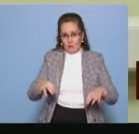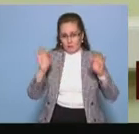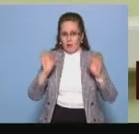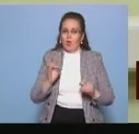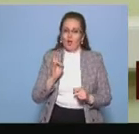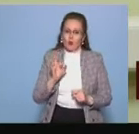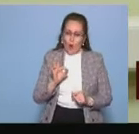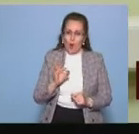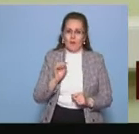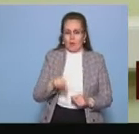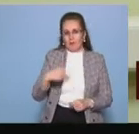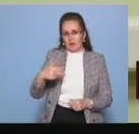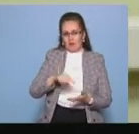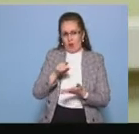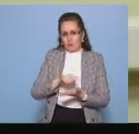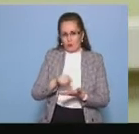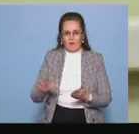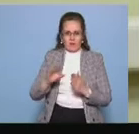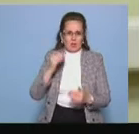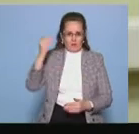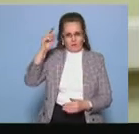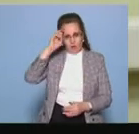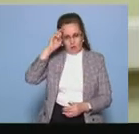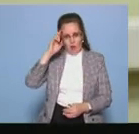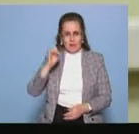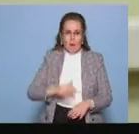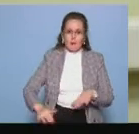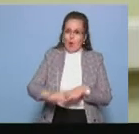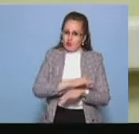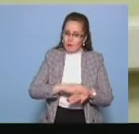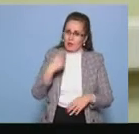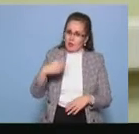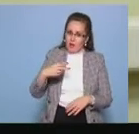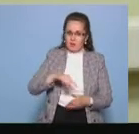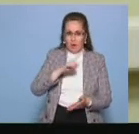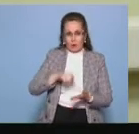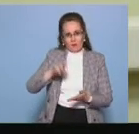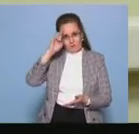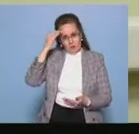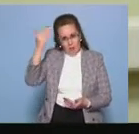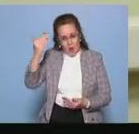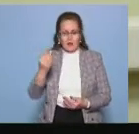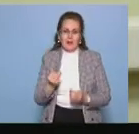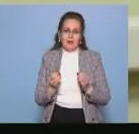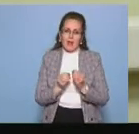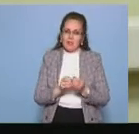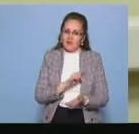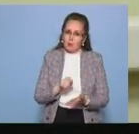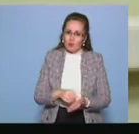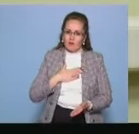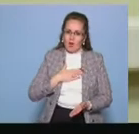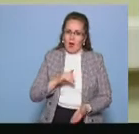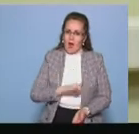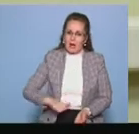сайте 30 вопросов, они все федеральные. То есть на площадках это 20 вопросов федеральные, 10 вопросов региональные, на сайте